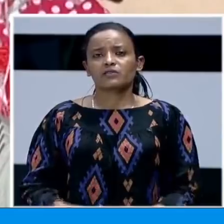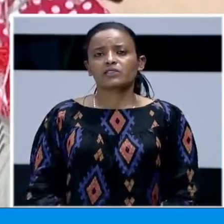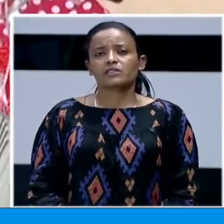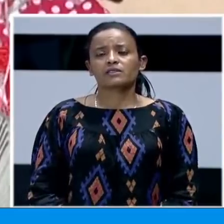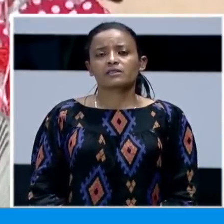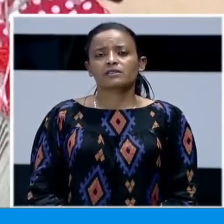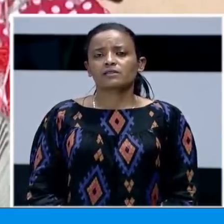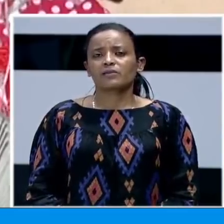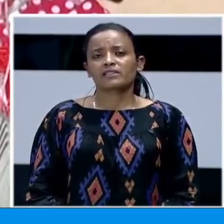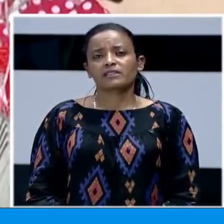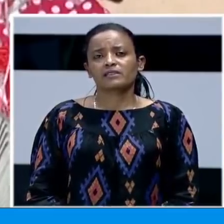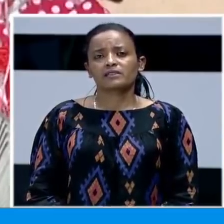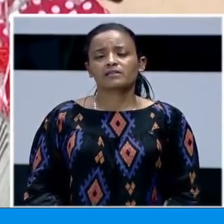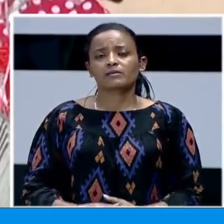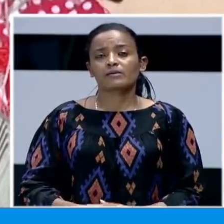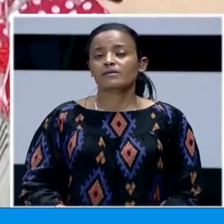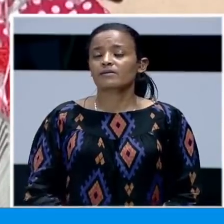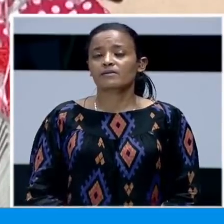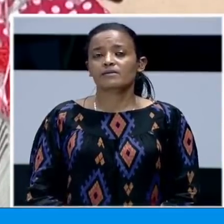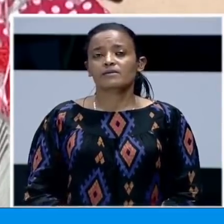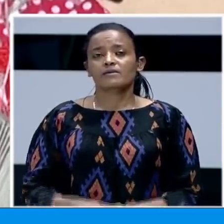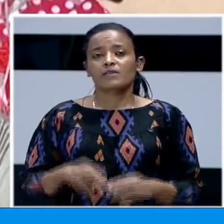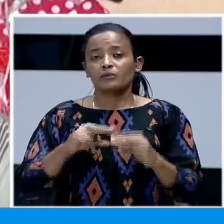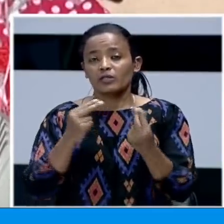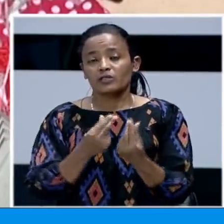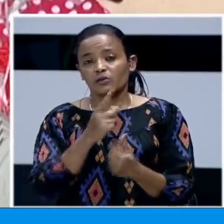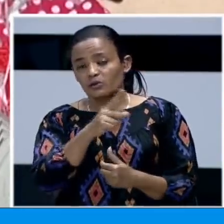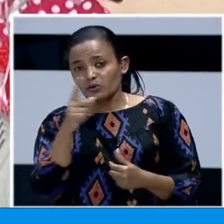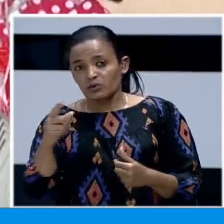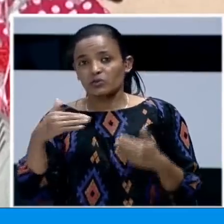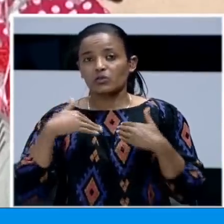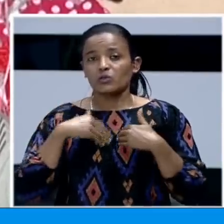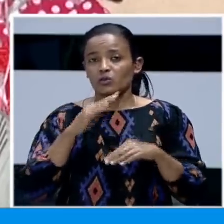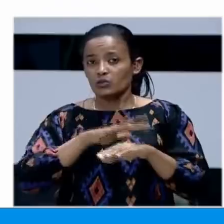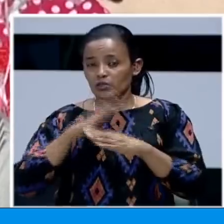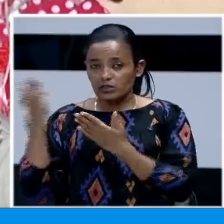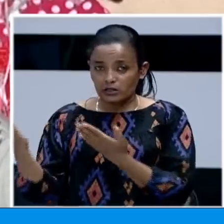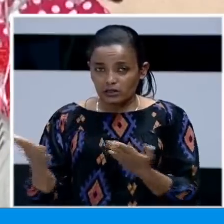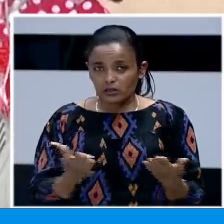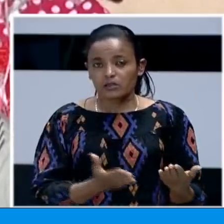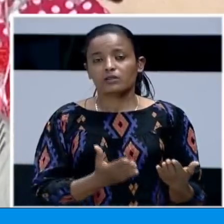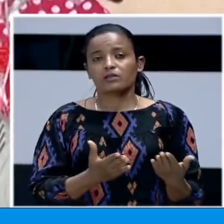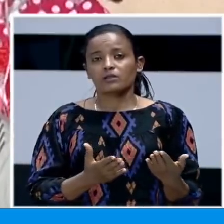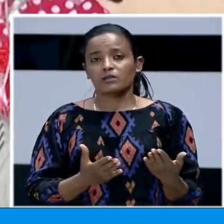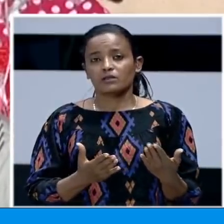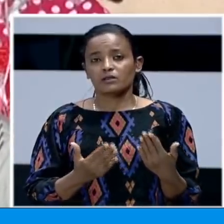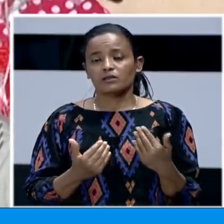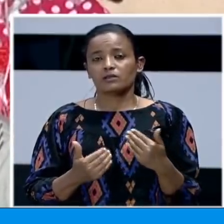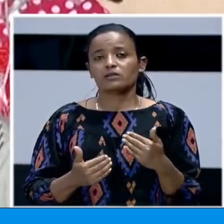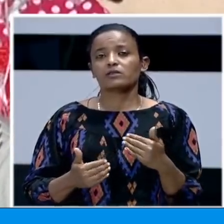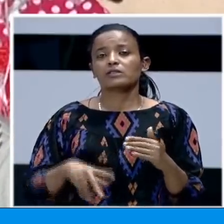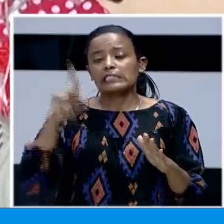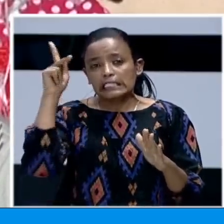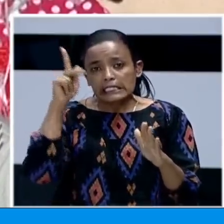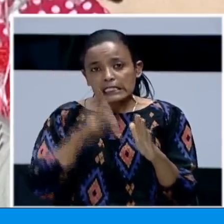نیرمالتیو. تمر عزیز غرینا یا ول بیت سوون حد حد زل عدم. ولاد وعتنات اینک احمام کاتال سلام